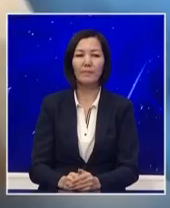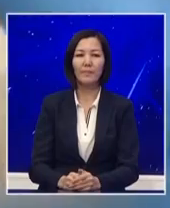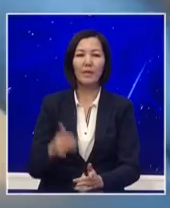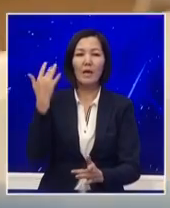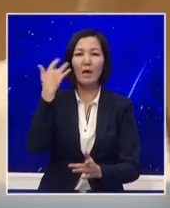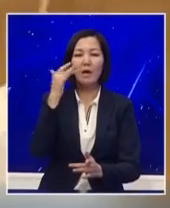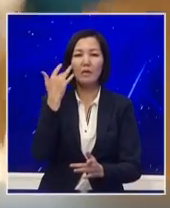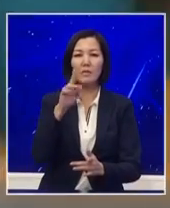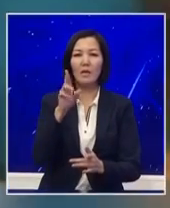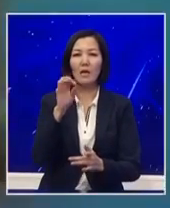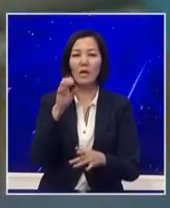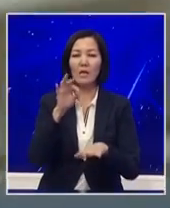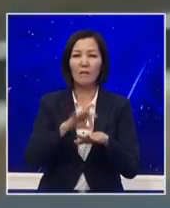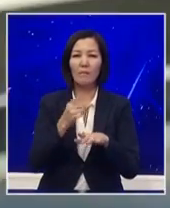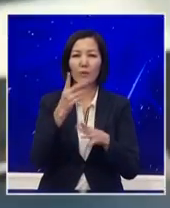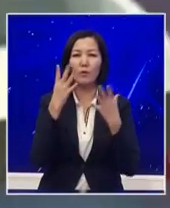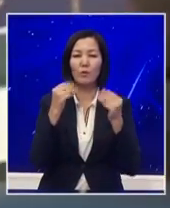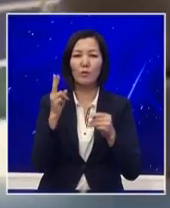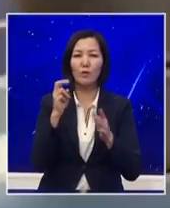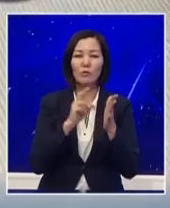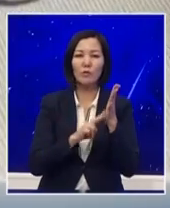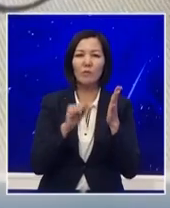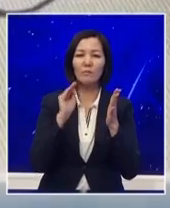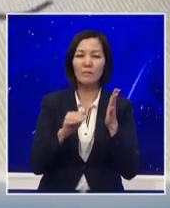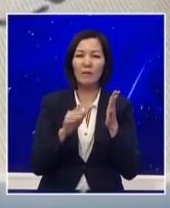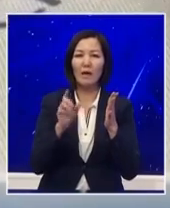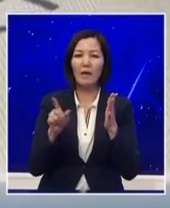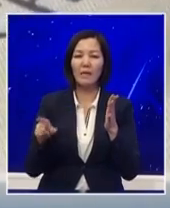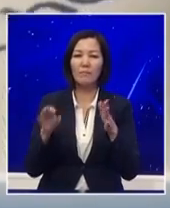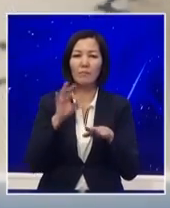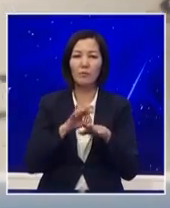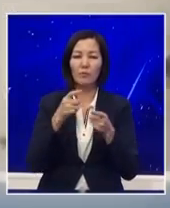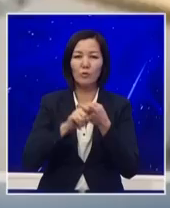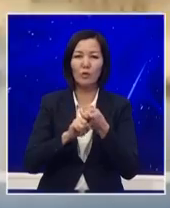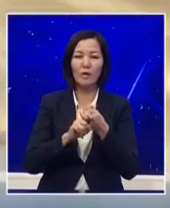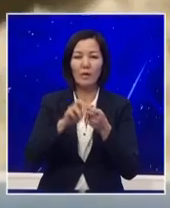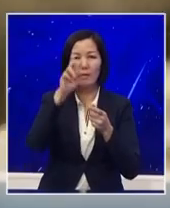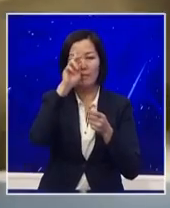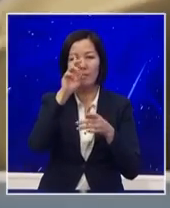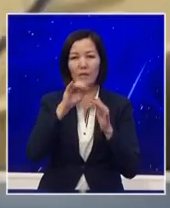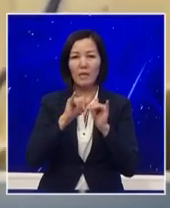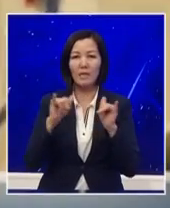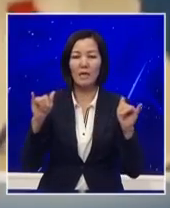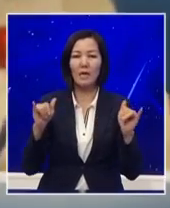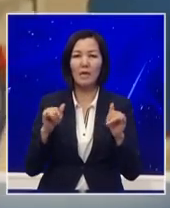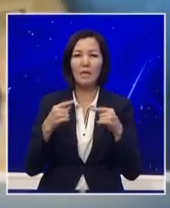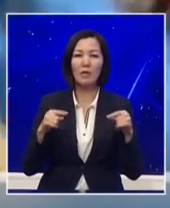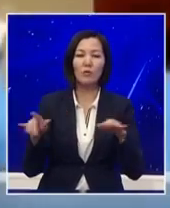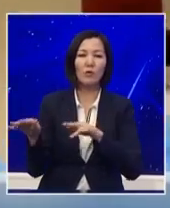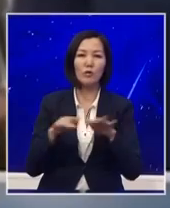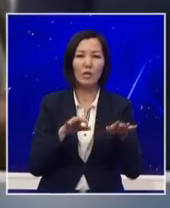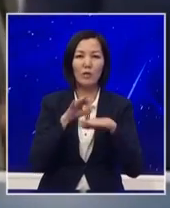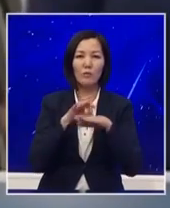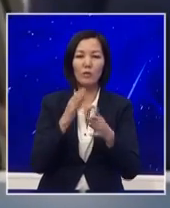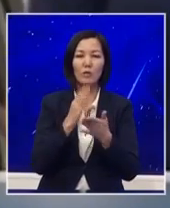Ақшта коронавирустың бір күнде 270 мыңнан астам дерегі тіркелді. Мемлекет жайлаған дертпен күресу үшін түрлі шараларды өткізіп жатыр.